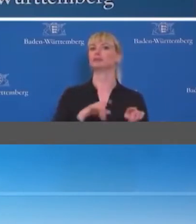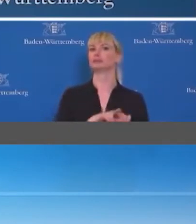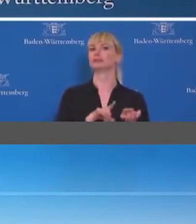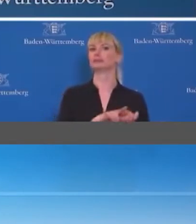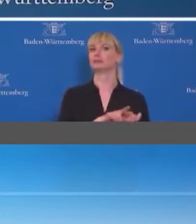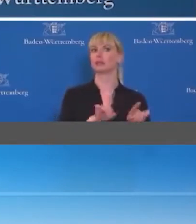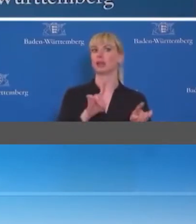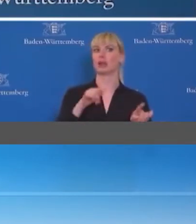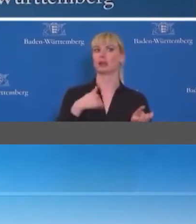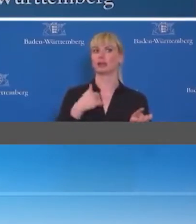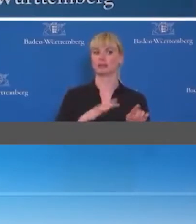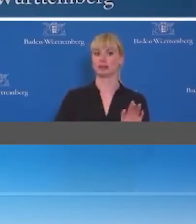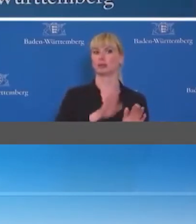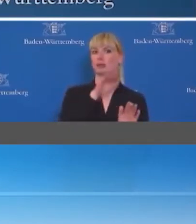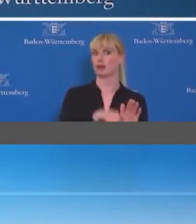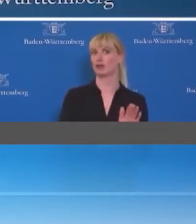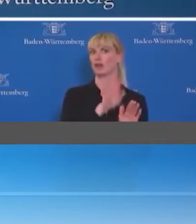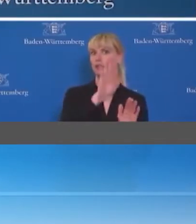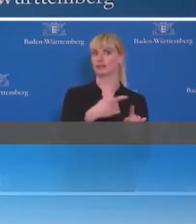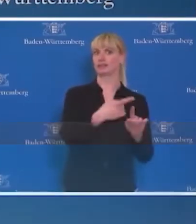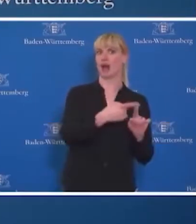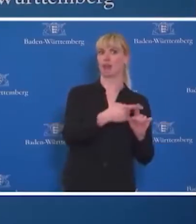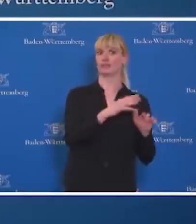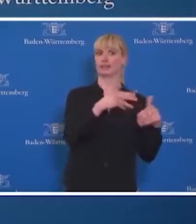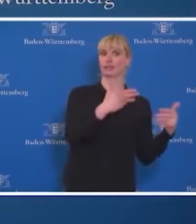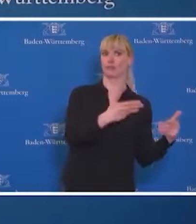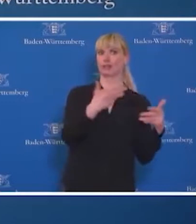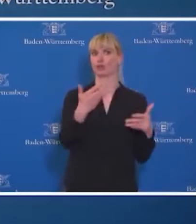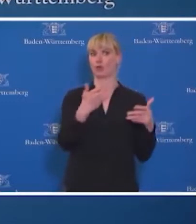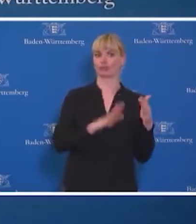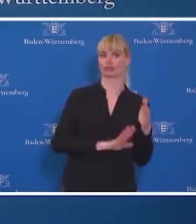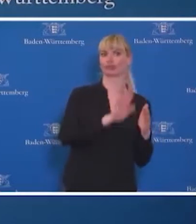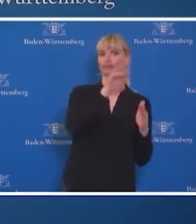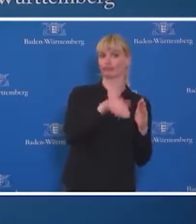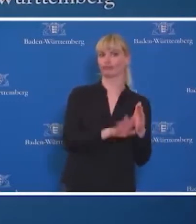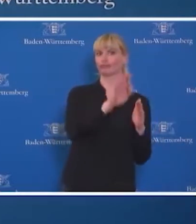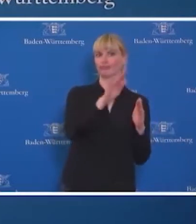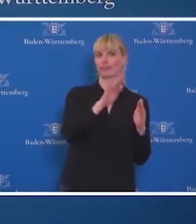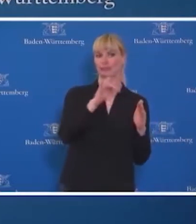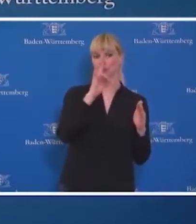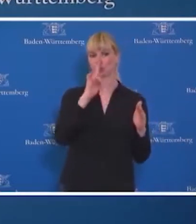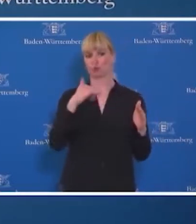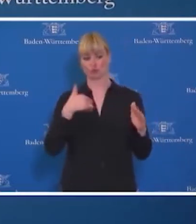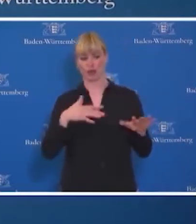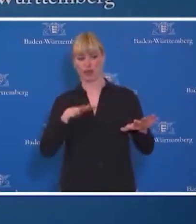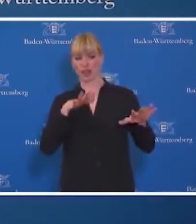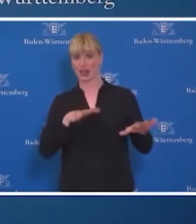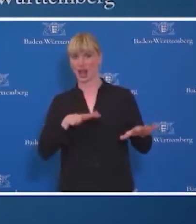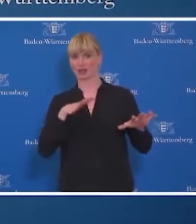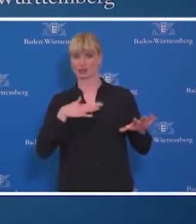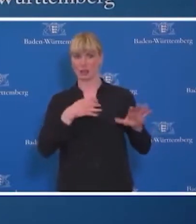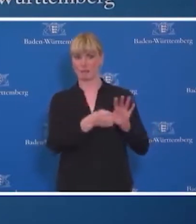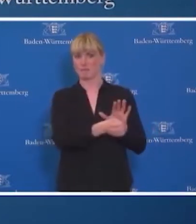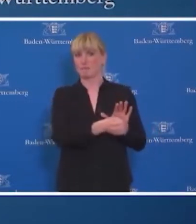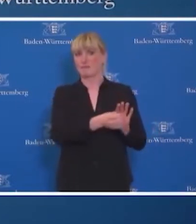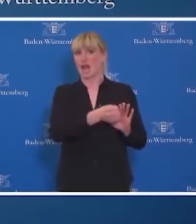sehr schnell, lassen sich aber nur sehr langsam und nur mit einem riesigen Aufwand wieder